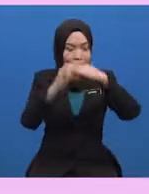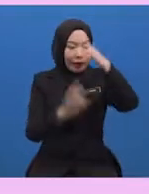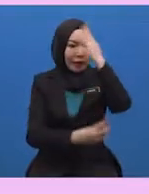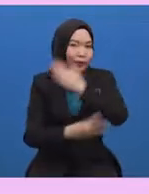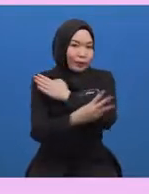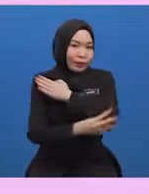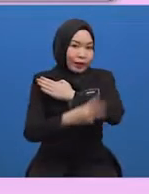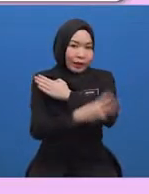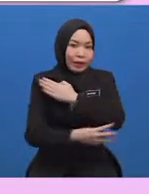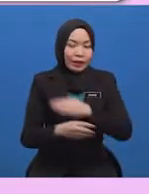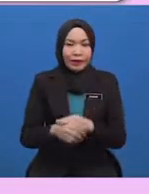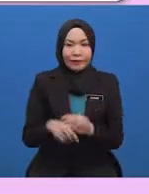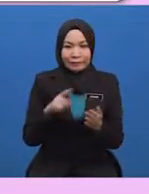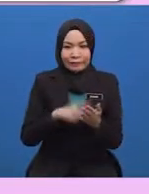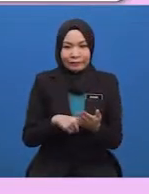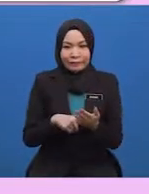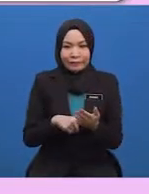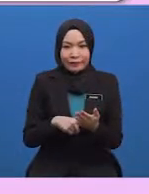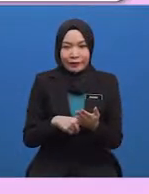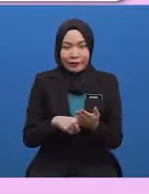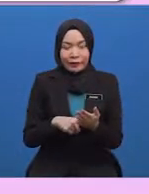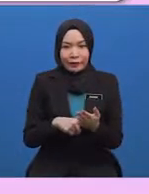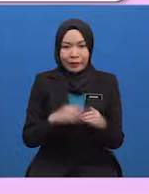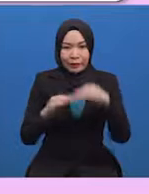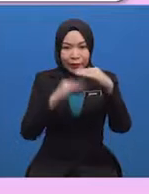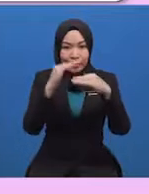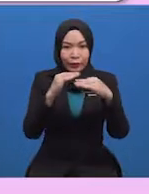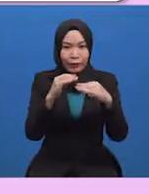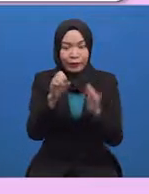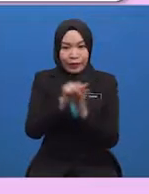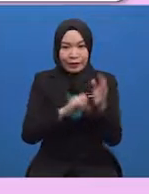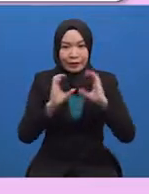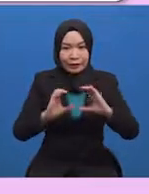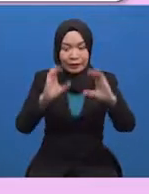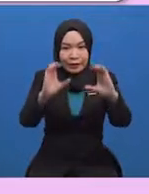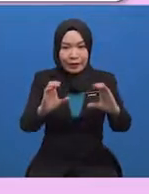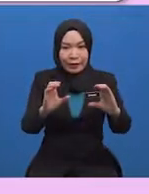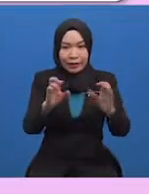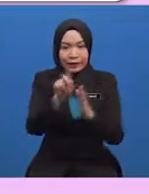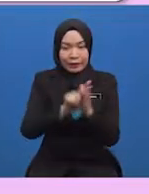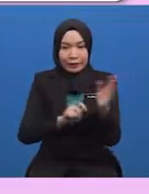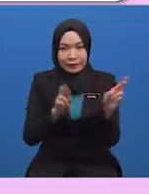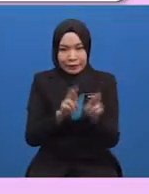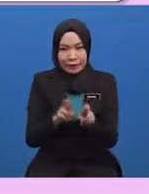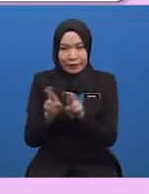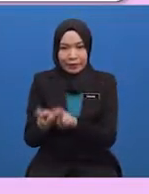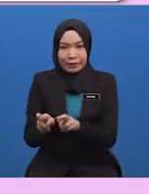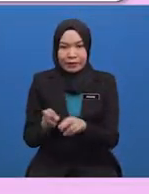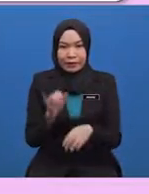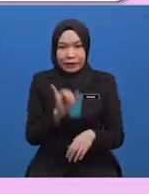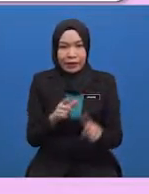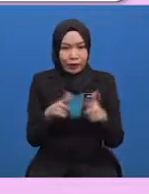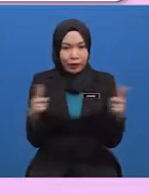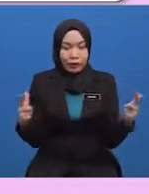melibatkan pembangunan secara terancang di kawasan yang luas sama ada berasaskan ekonomi bandar